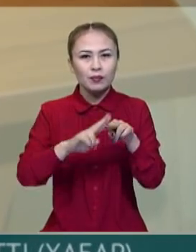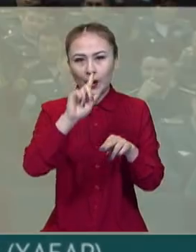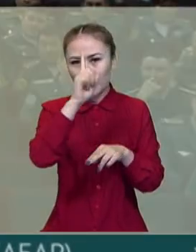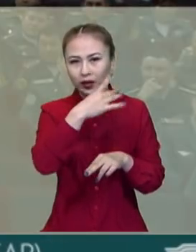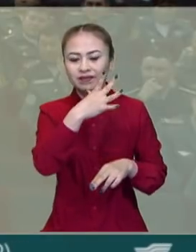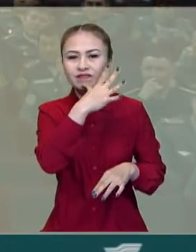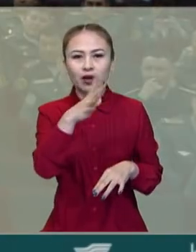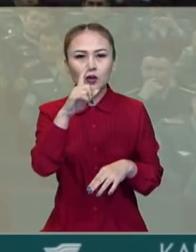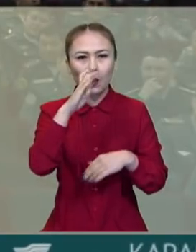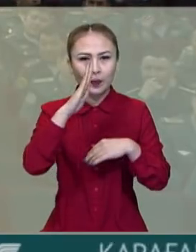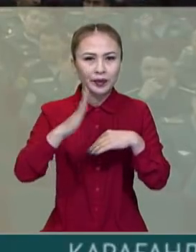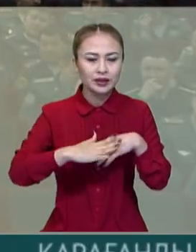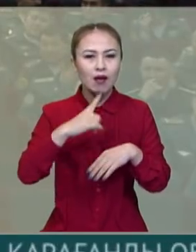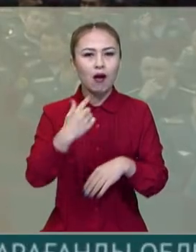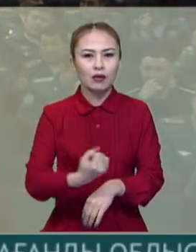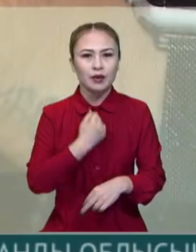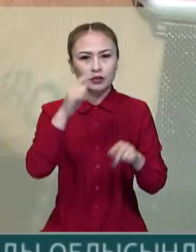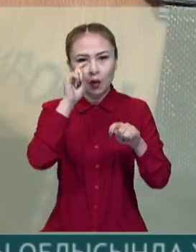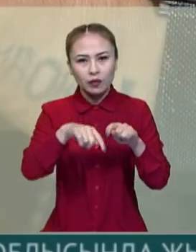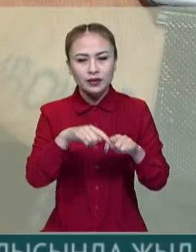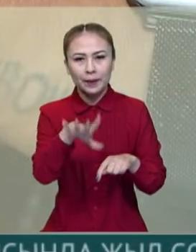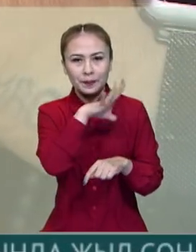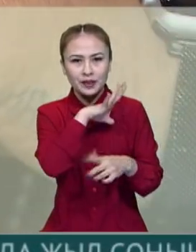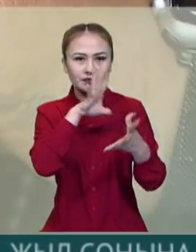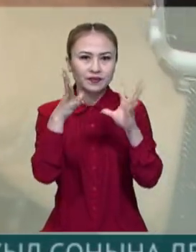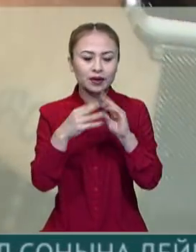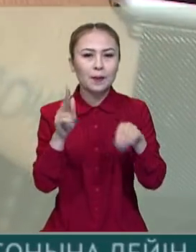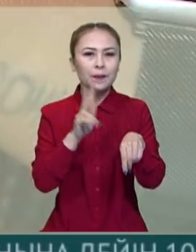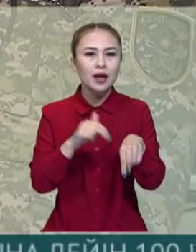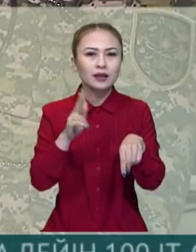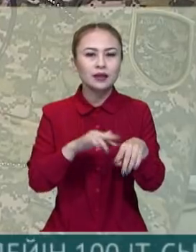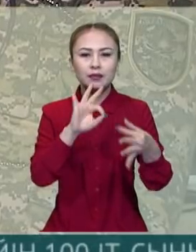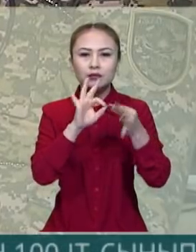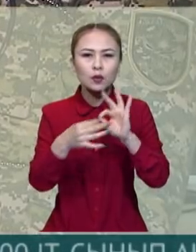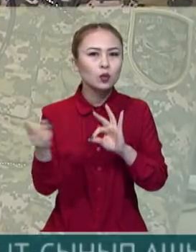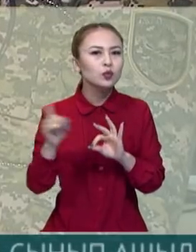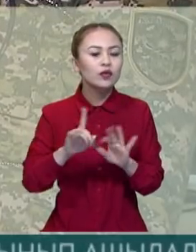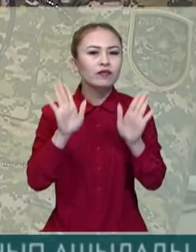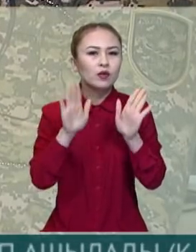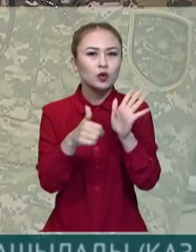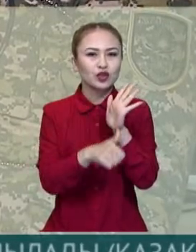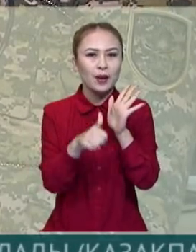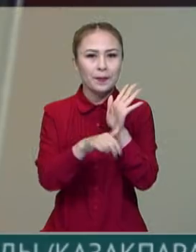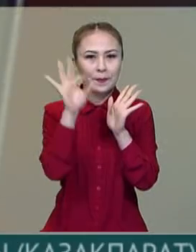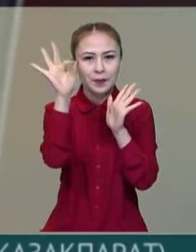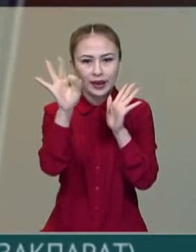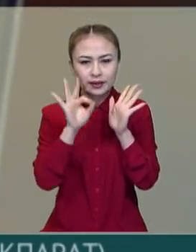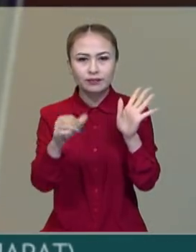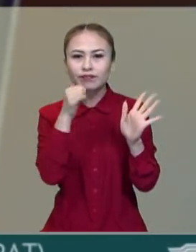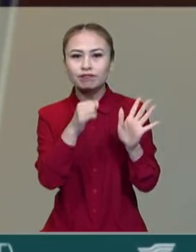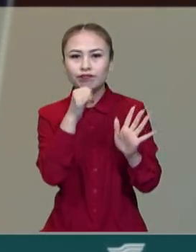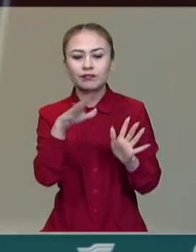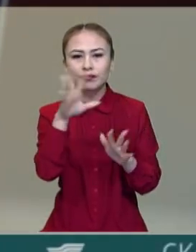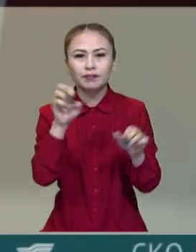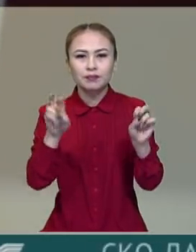жылда 100-ге жуық сарбас осындай тексеруден өткен. Әскери полиция басқармасының мәліметінше олардың тек 60% ғана сыннан